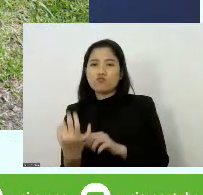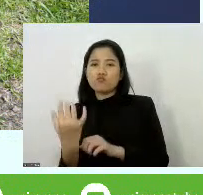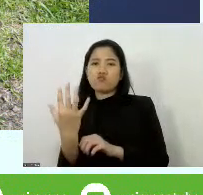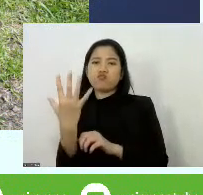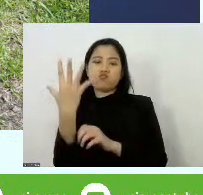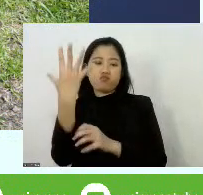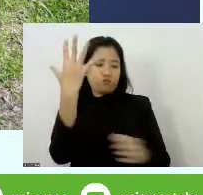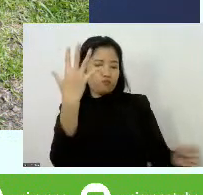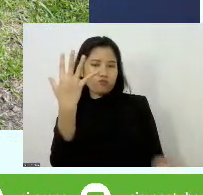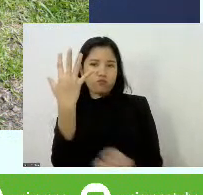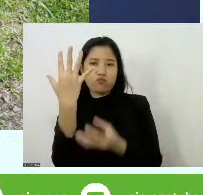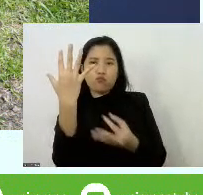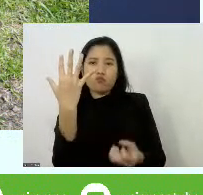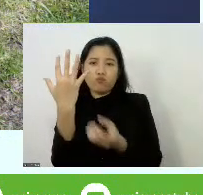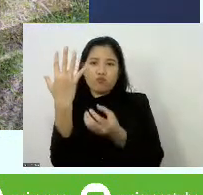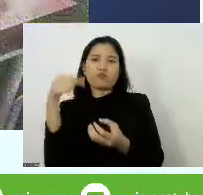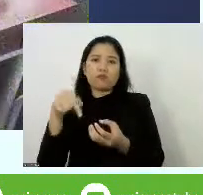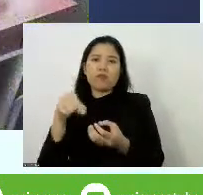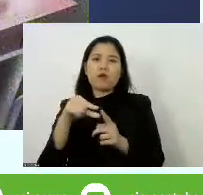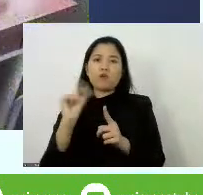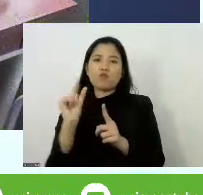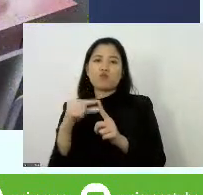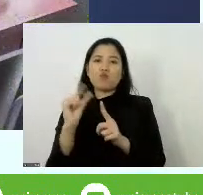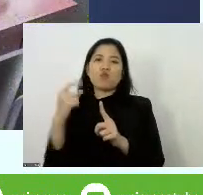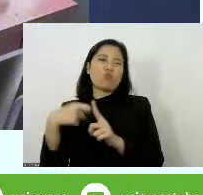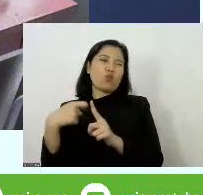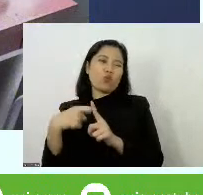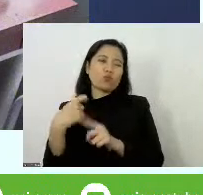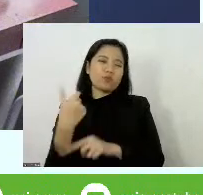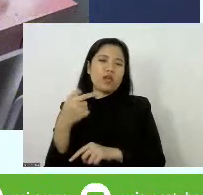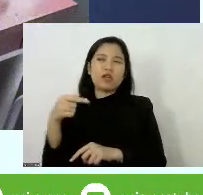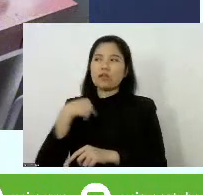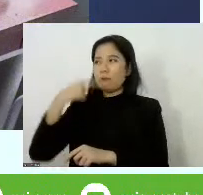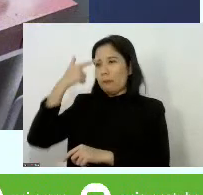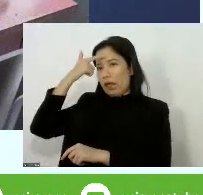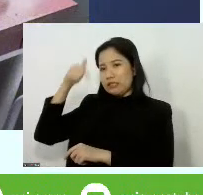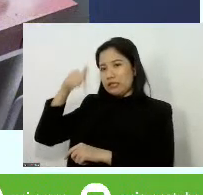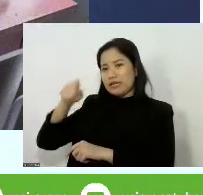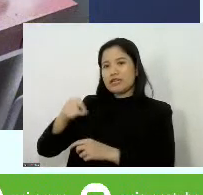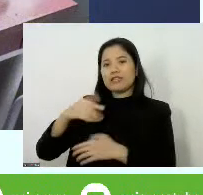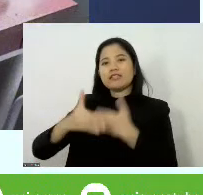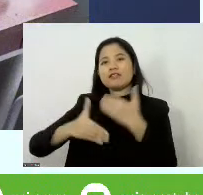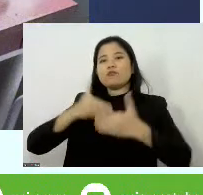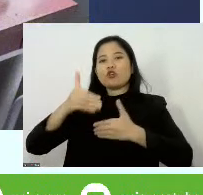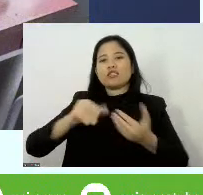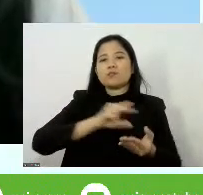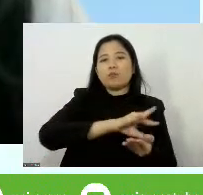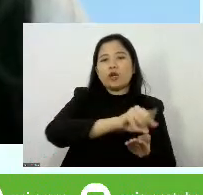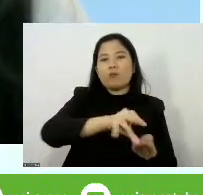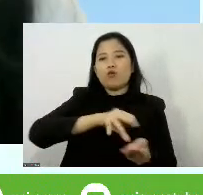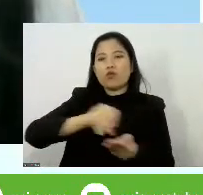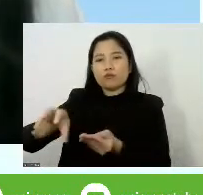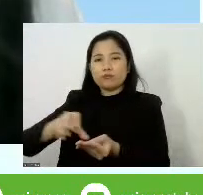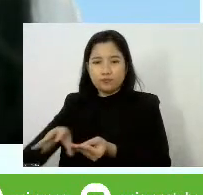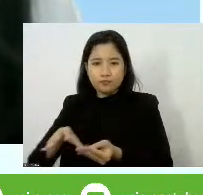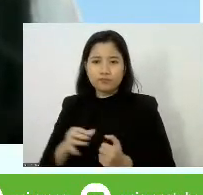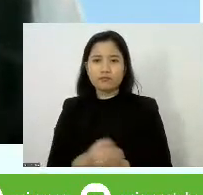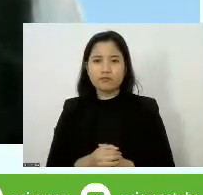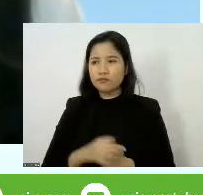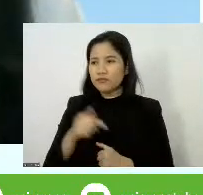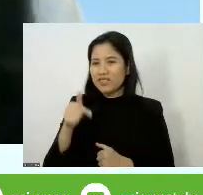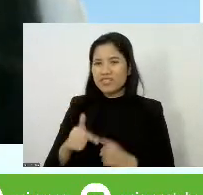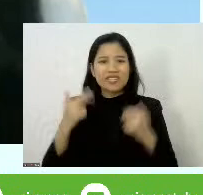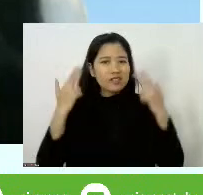criptan gitu sesuatu yang aku pelajari dari berkebun baik baik-baik training keren banget sih